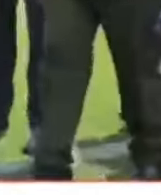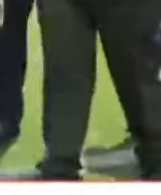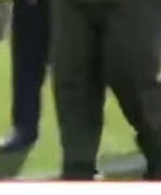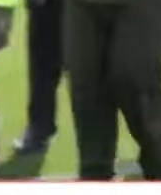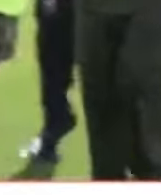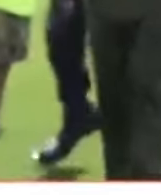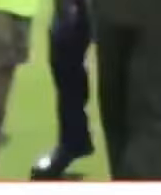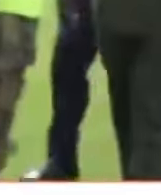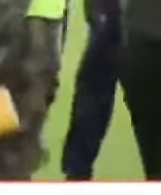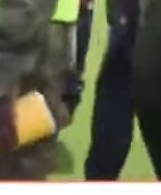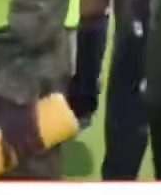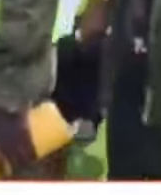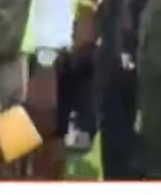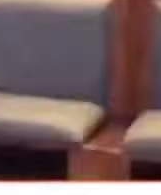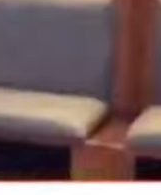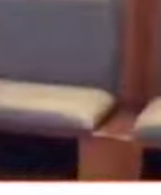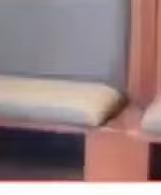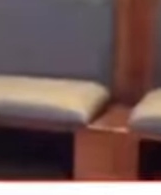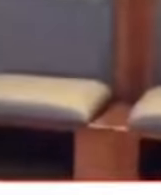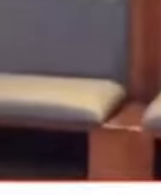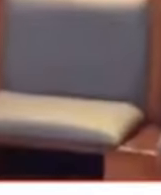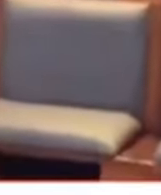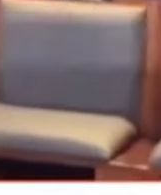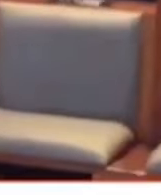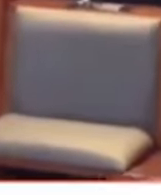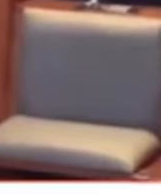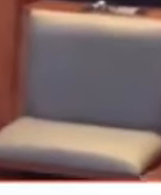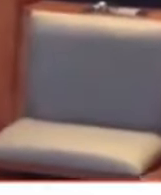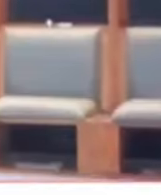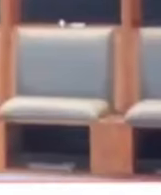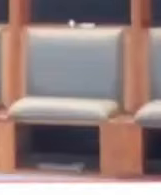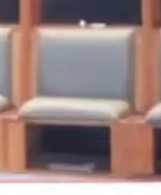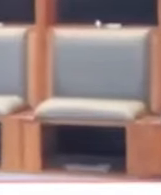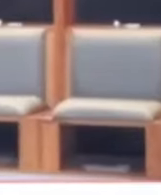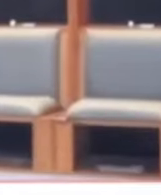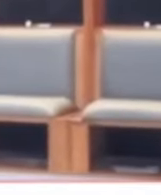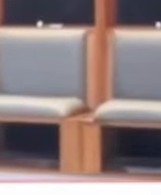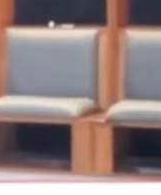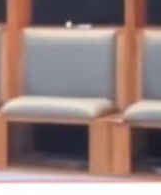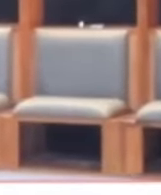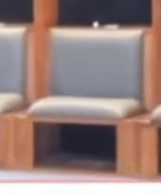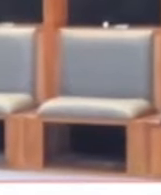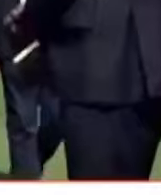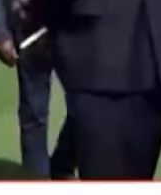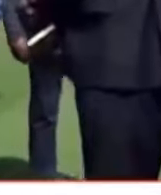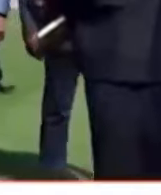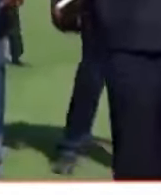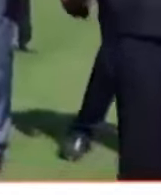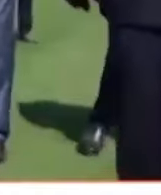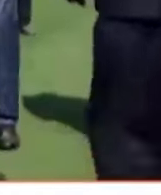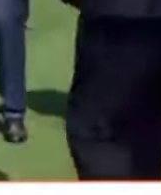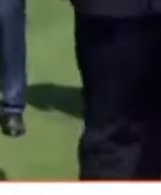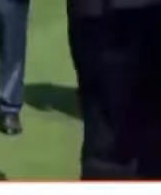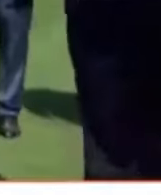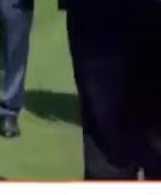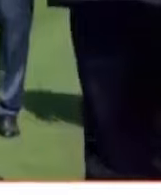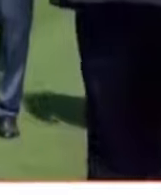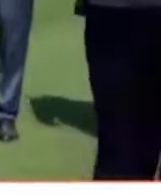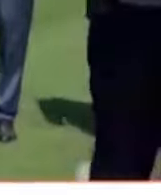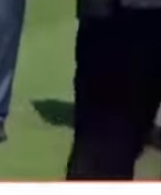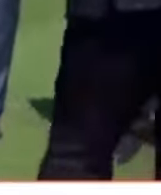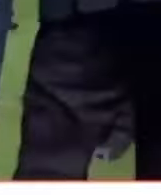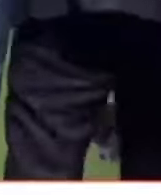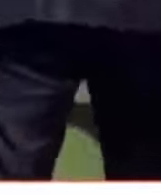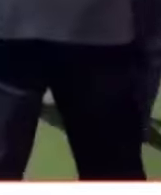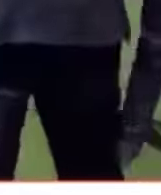asookedde ku kisaawe ekitendekebwamu ekyebweru ng'oluvannyuma alambudde ebisenge gye bambalira ng'asembeza ekisaawe ekyomunda nga kino